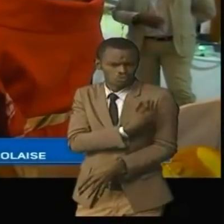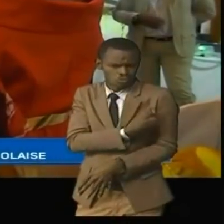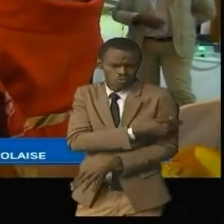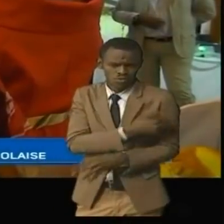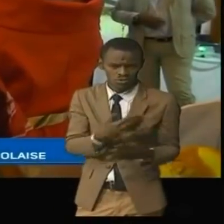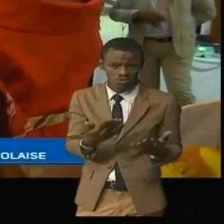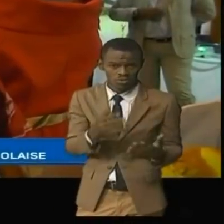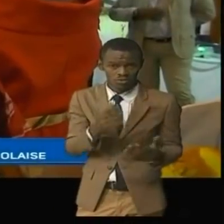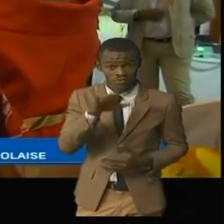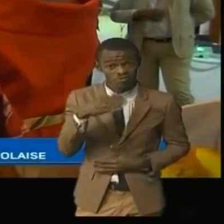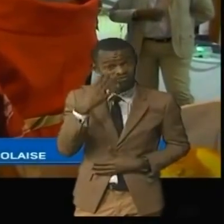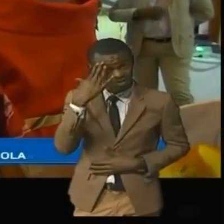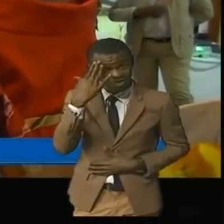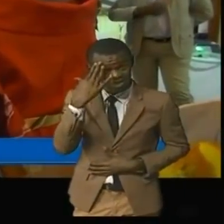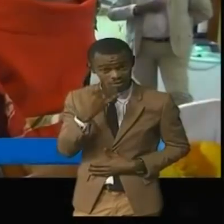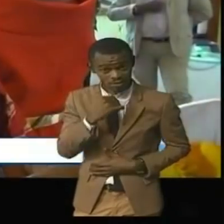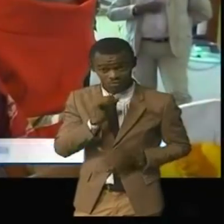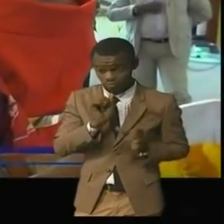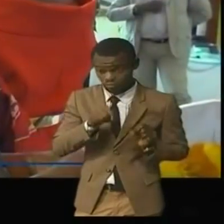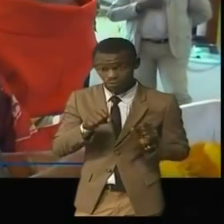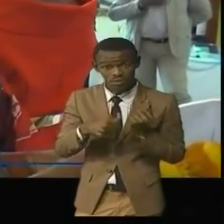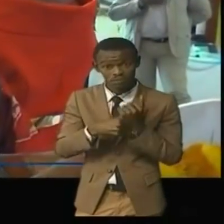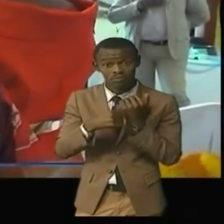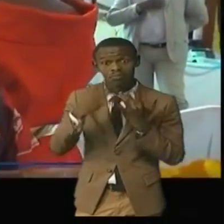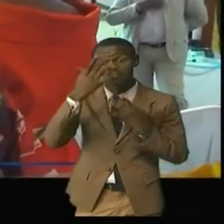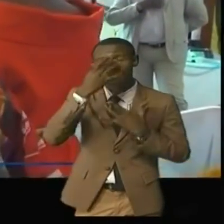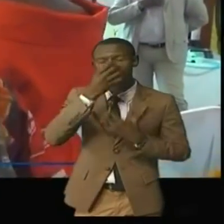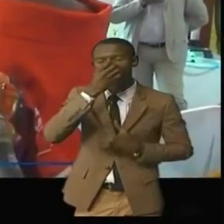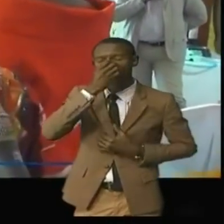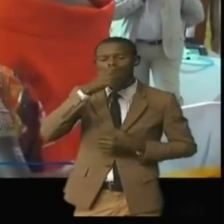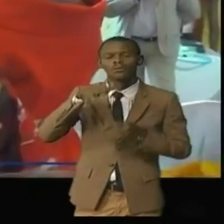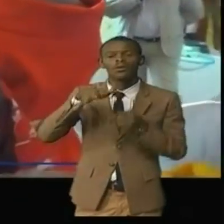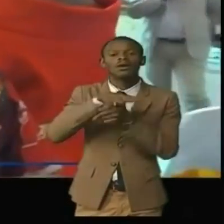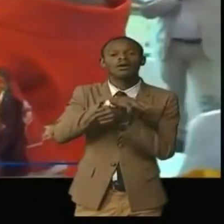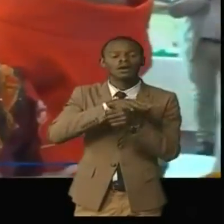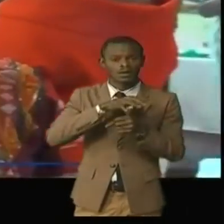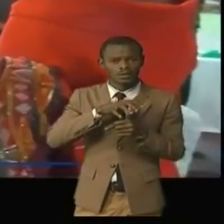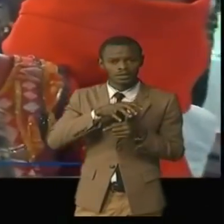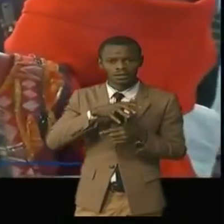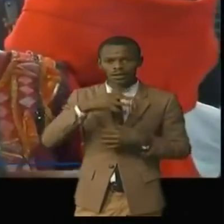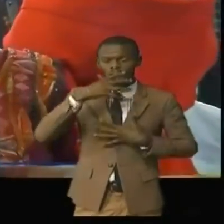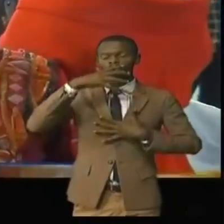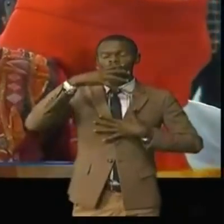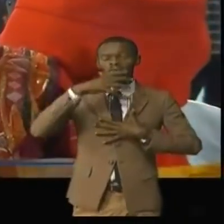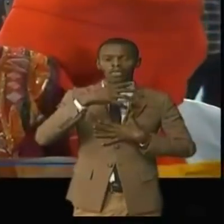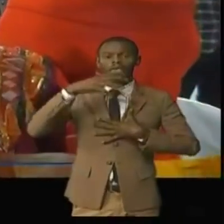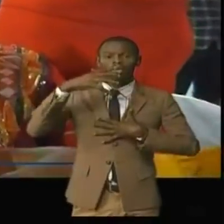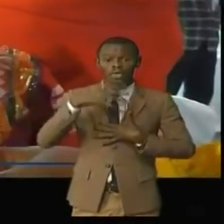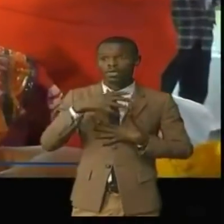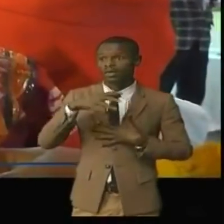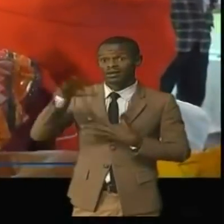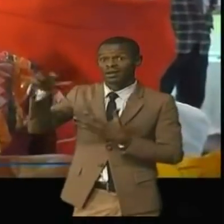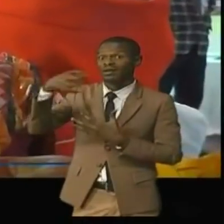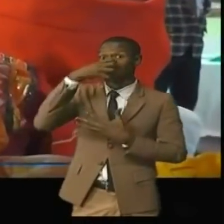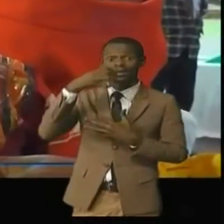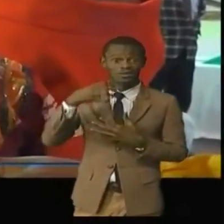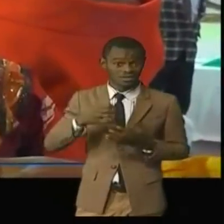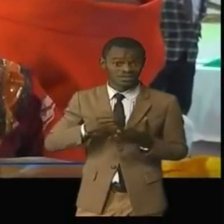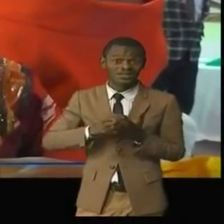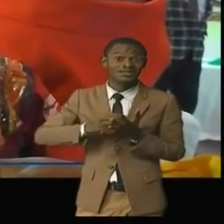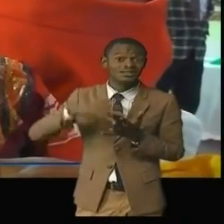Covid qui a besoin de respirateurs, ça coûte trop cher. Et aujourd'hui, si on peut avoir des